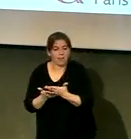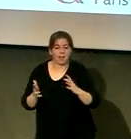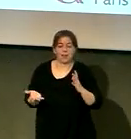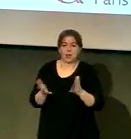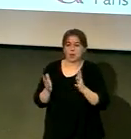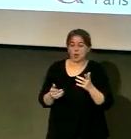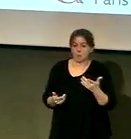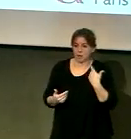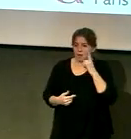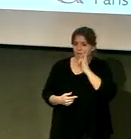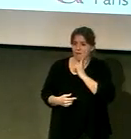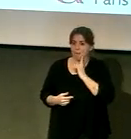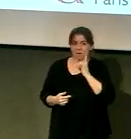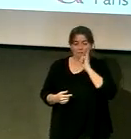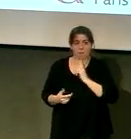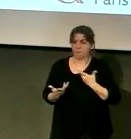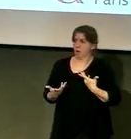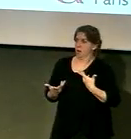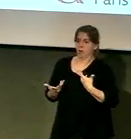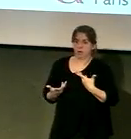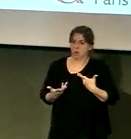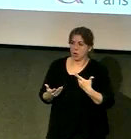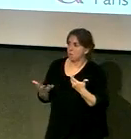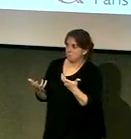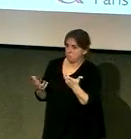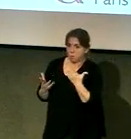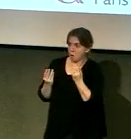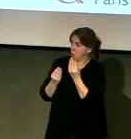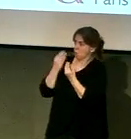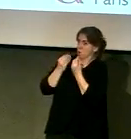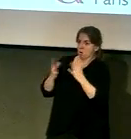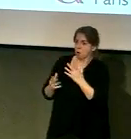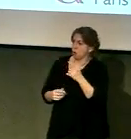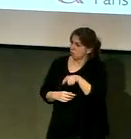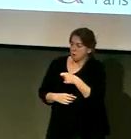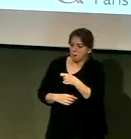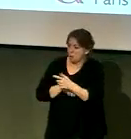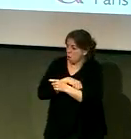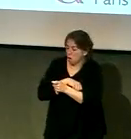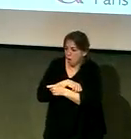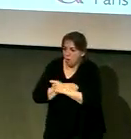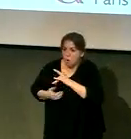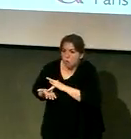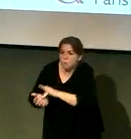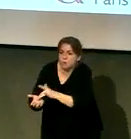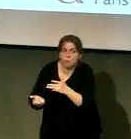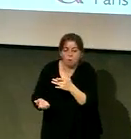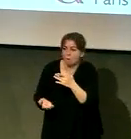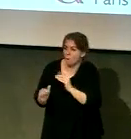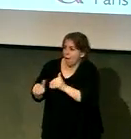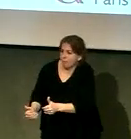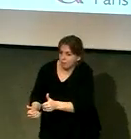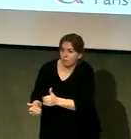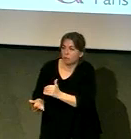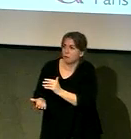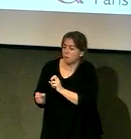perplexité, que la femme elle se voit dans cette impossibilité de consommer. Donc les produits, ce n'est pas possible, mais